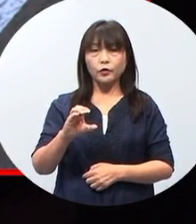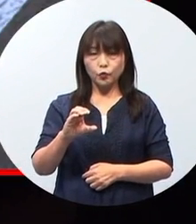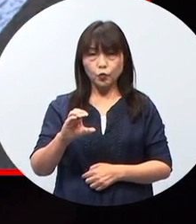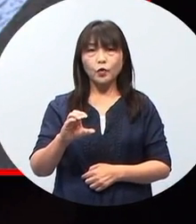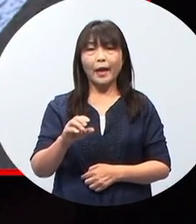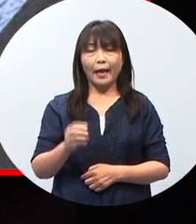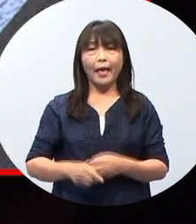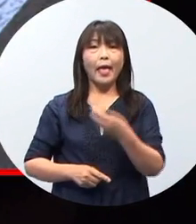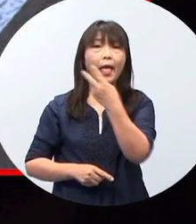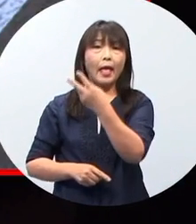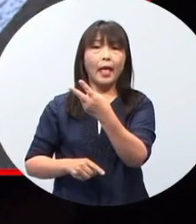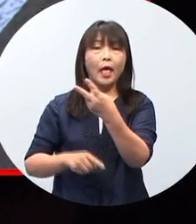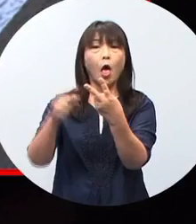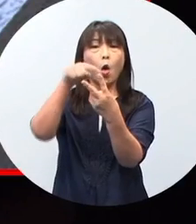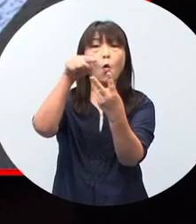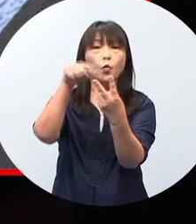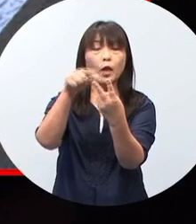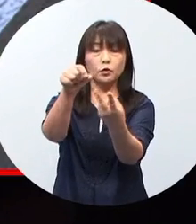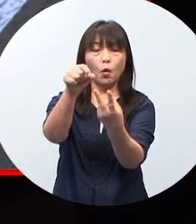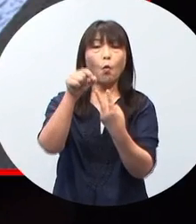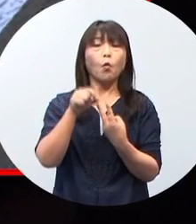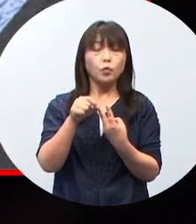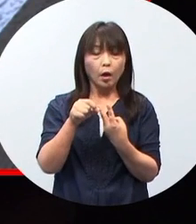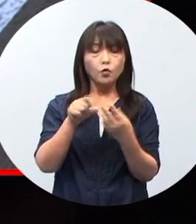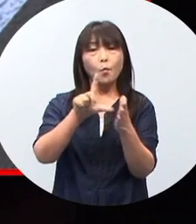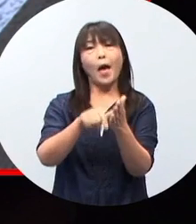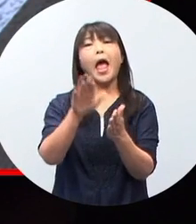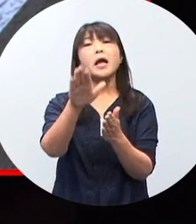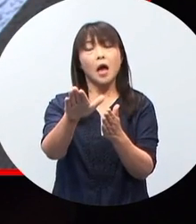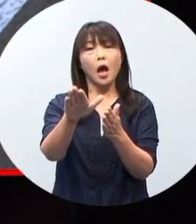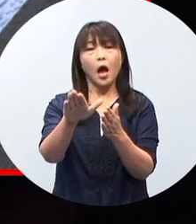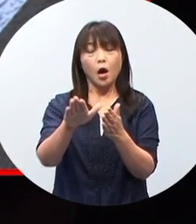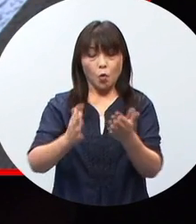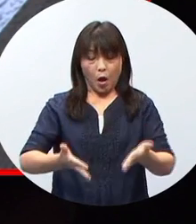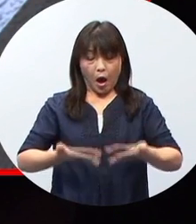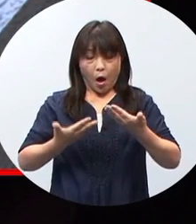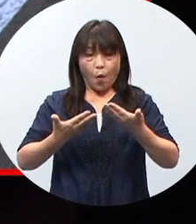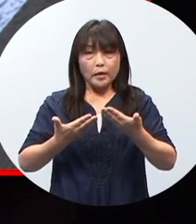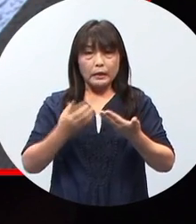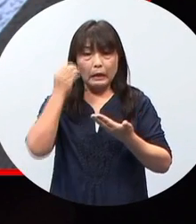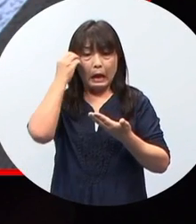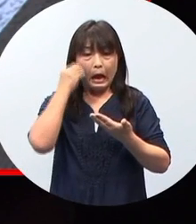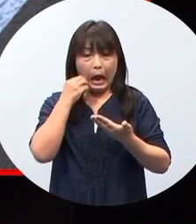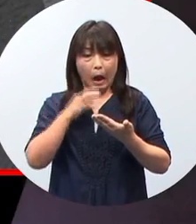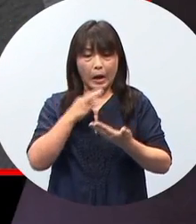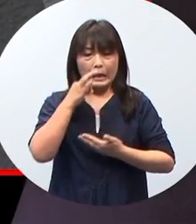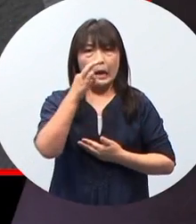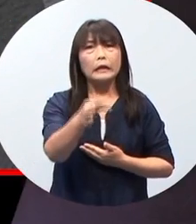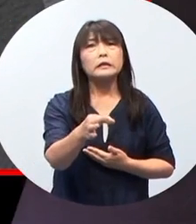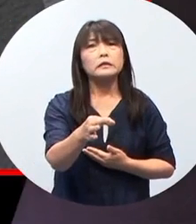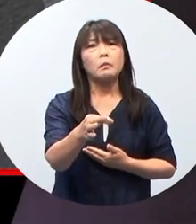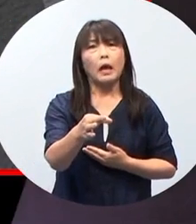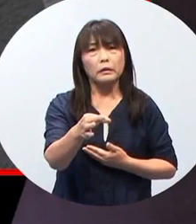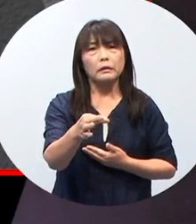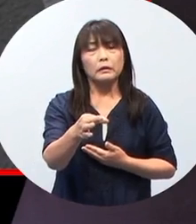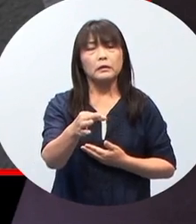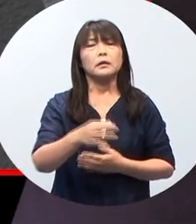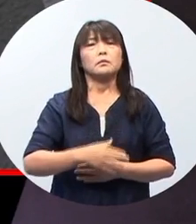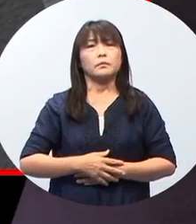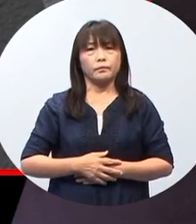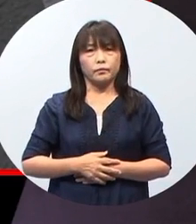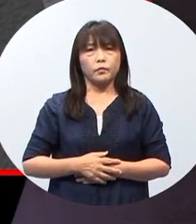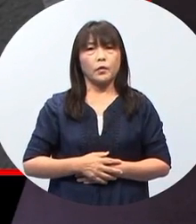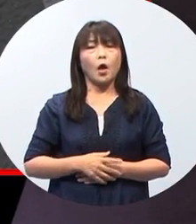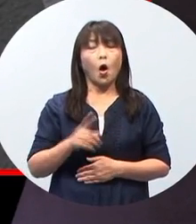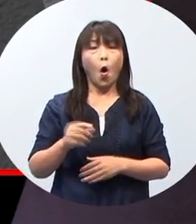通告書、債権譲渡通知書などが届き、慌てて支払いをしてしまうというもの。架空請